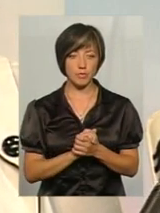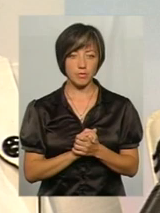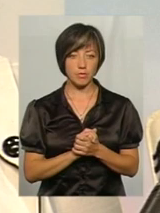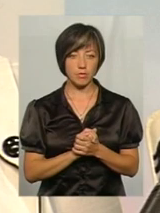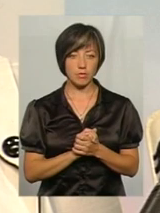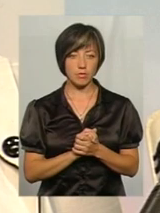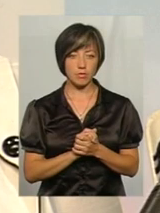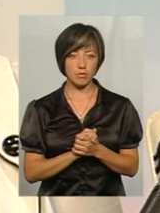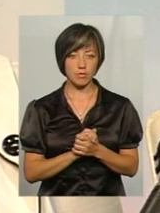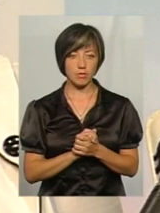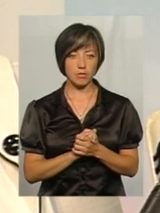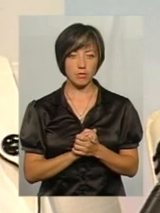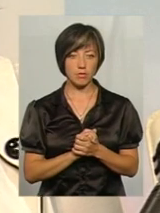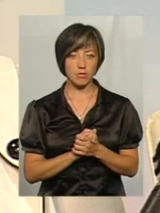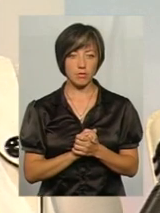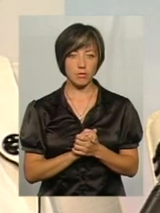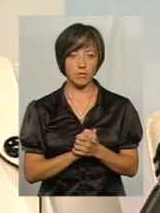Я просто-напросто